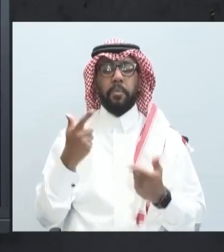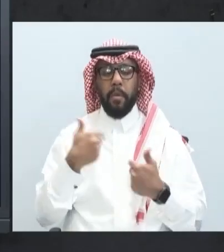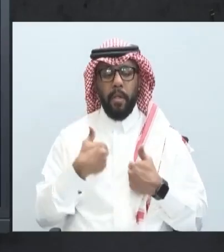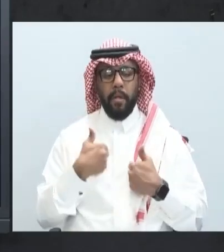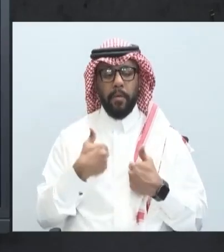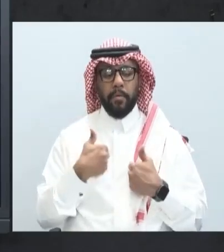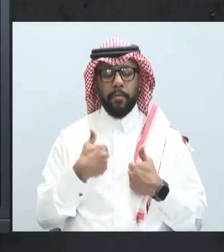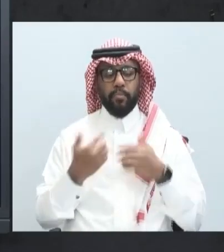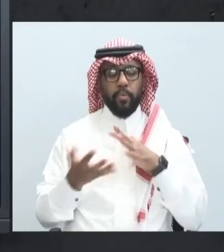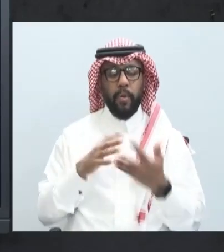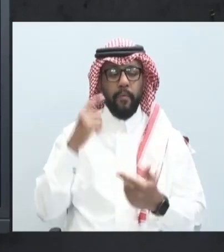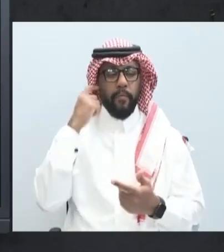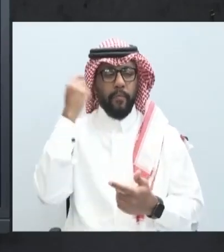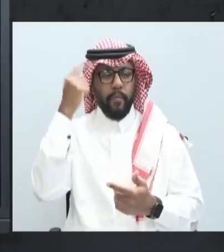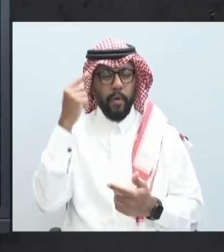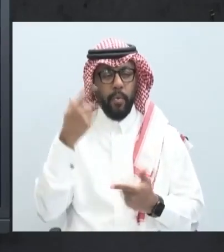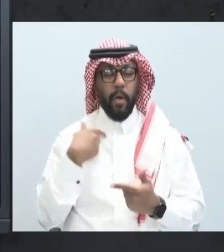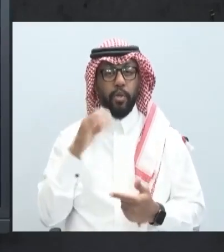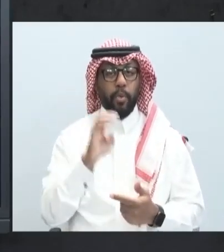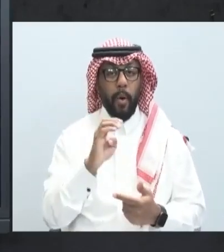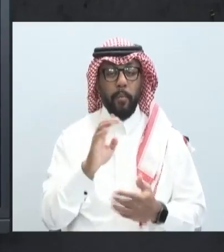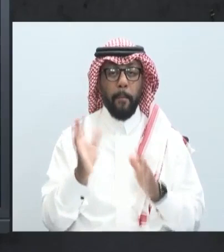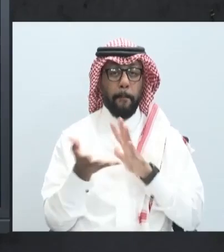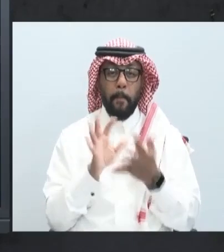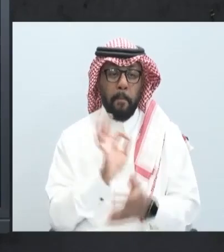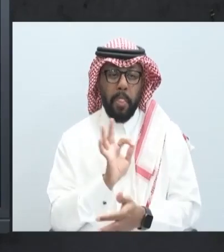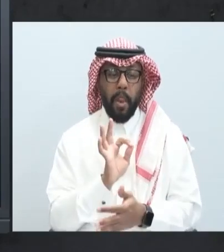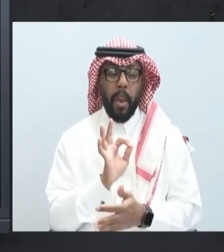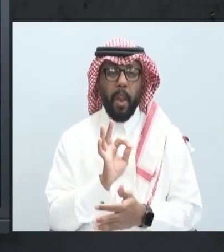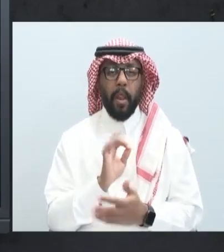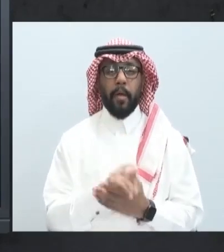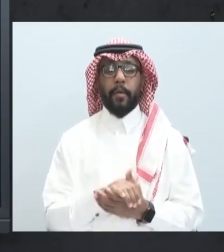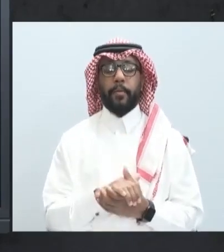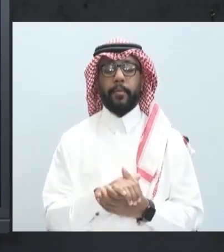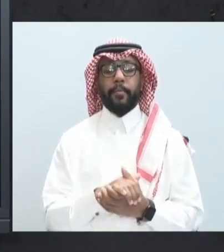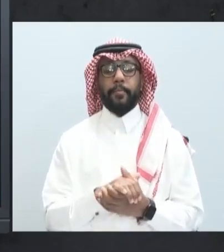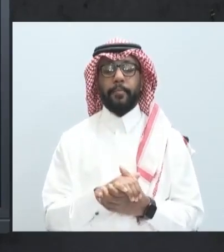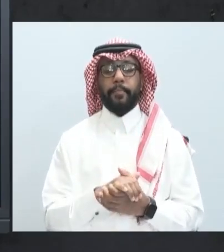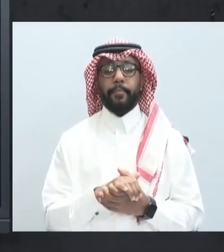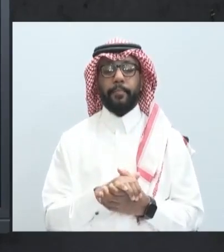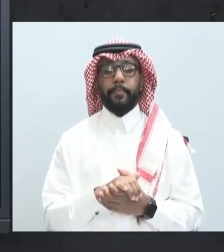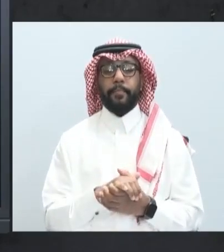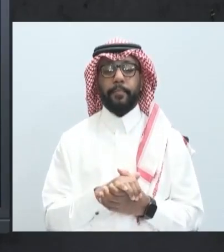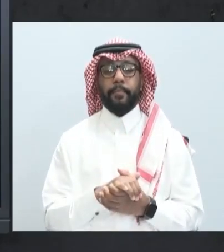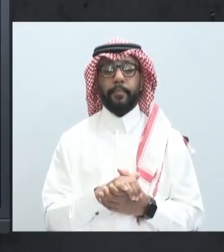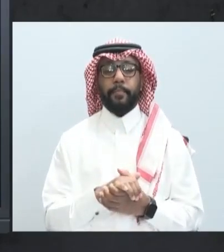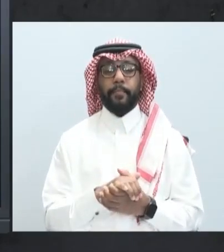استخدام المنطقي في معرفه الاجابه كان اقول مثلا كان اقول